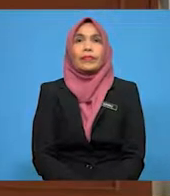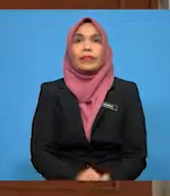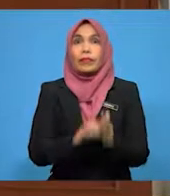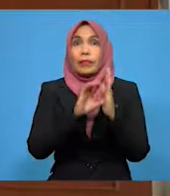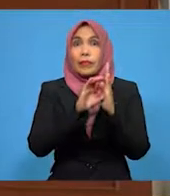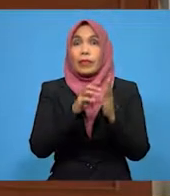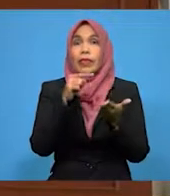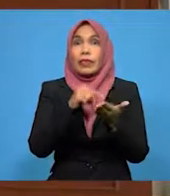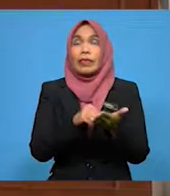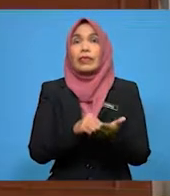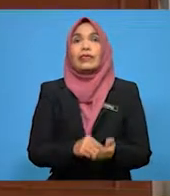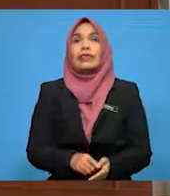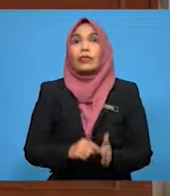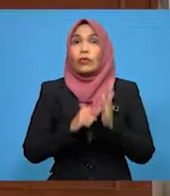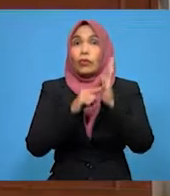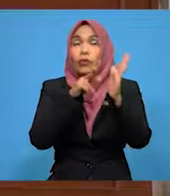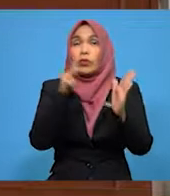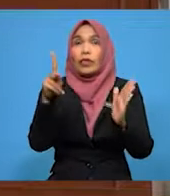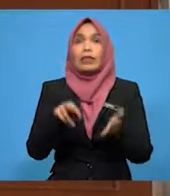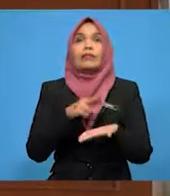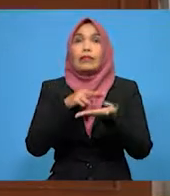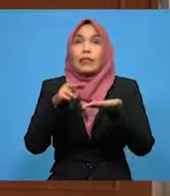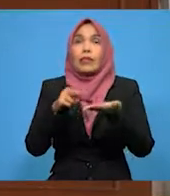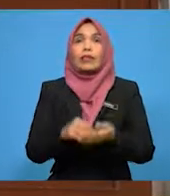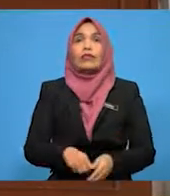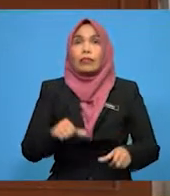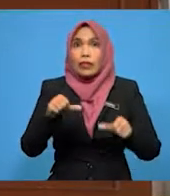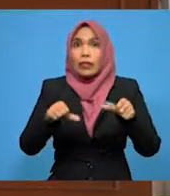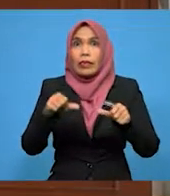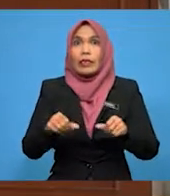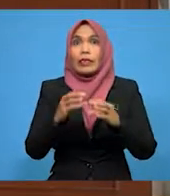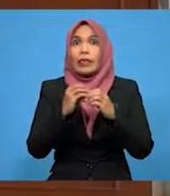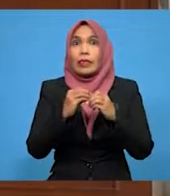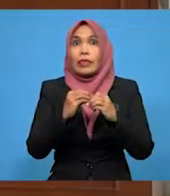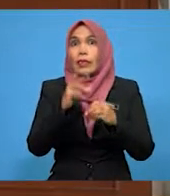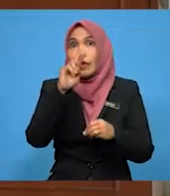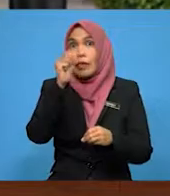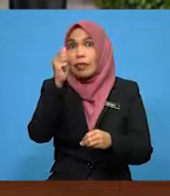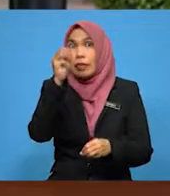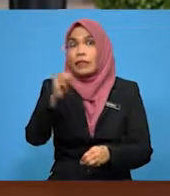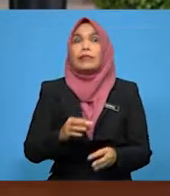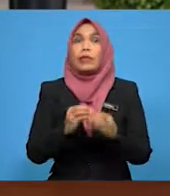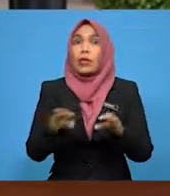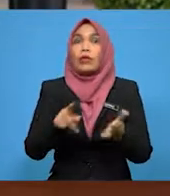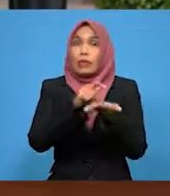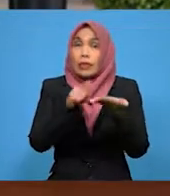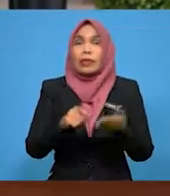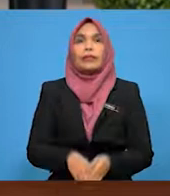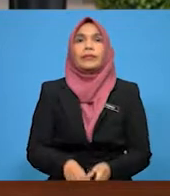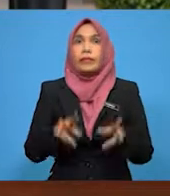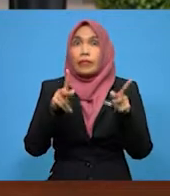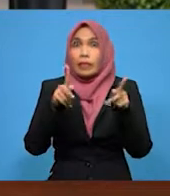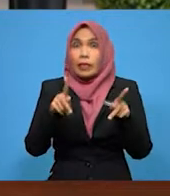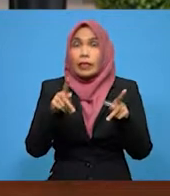Paparan ini menunjukkan contoh rekod pengurusan aktiviti pengeraman telur tetasan. Pekerja